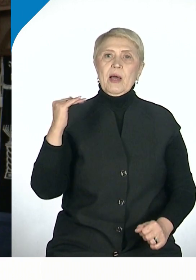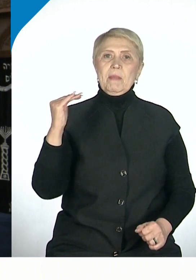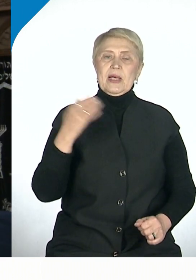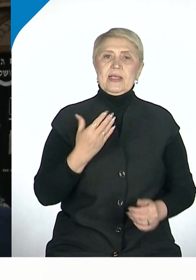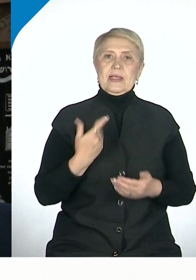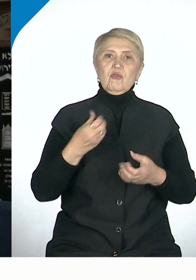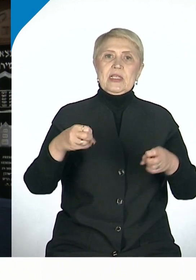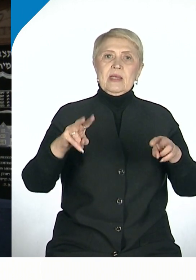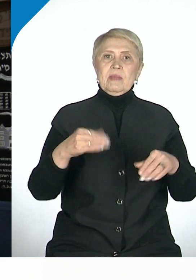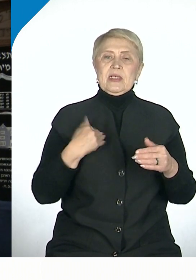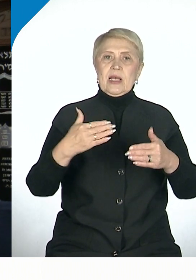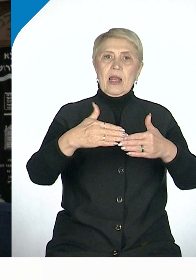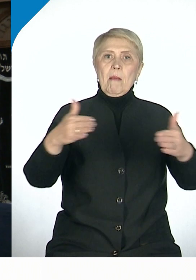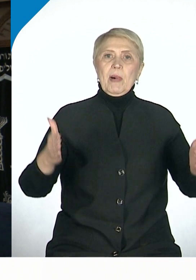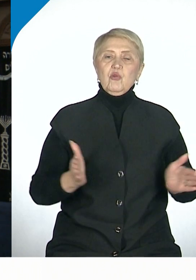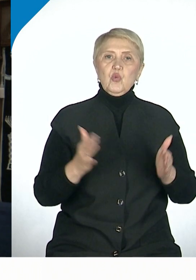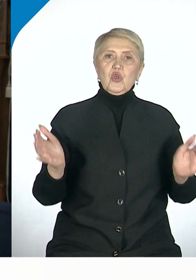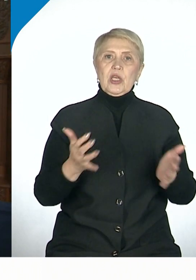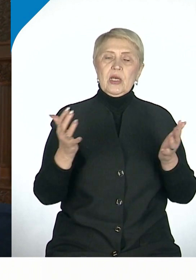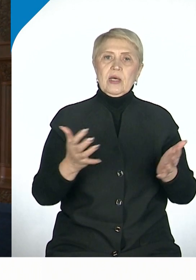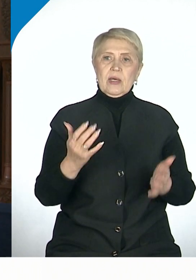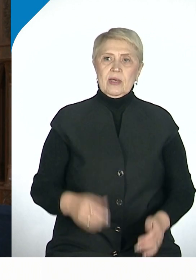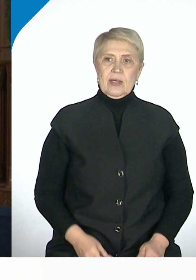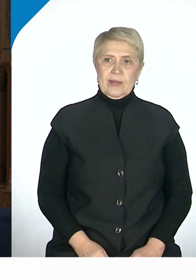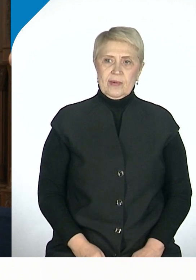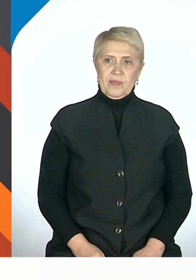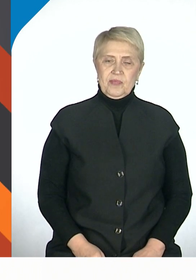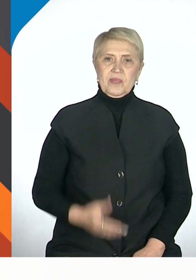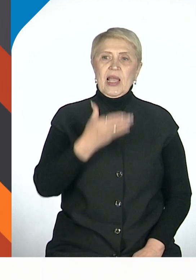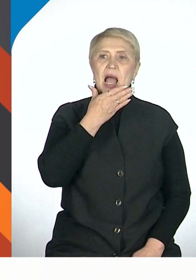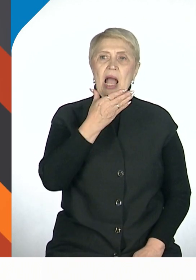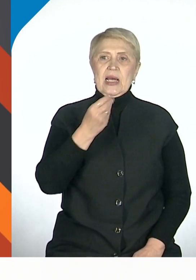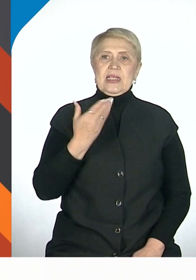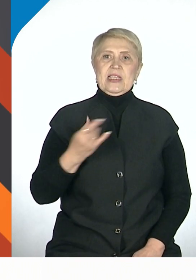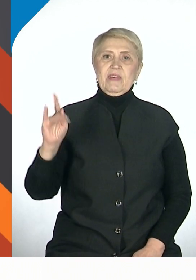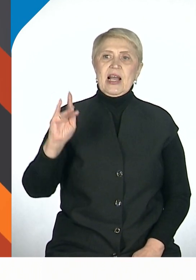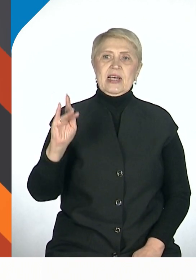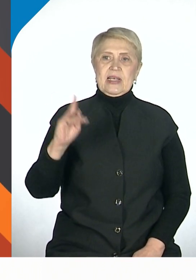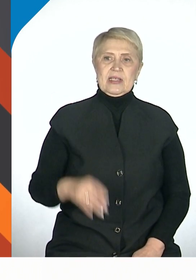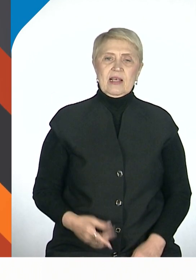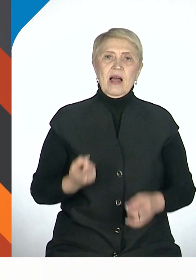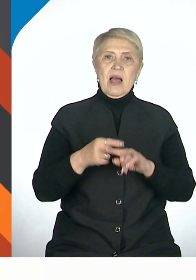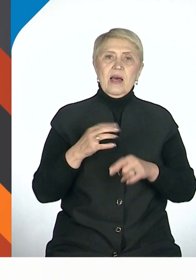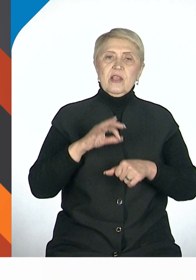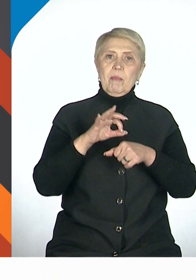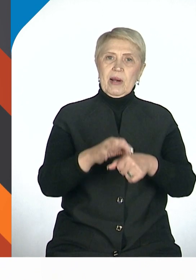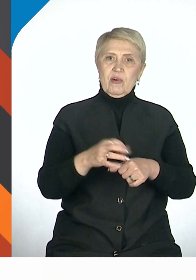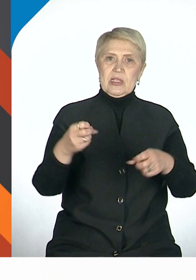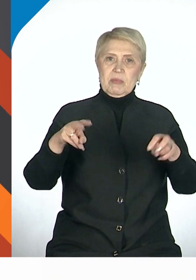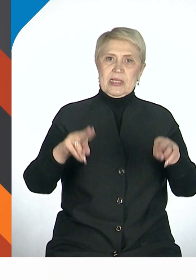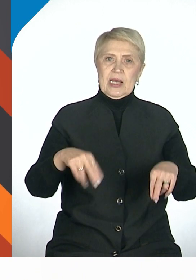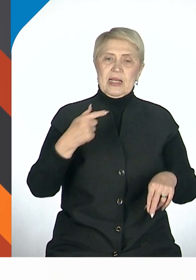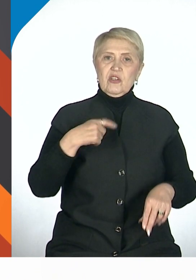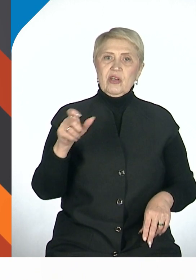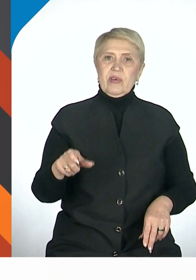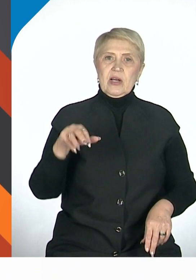подушке, он держит этого младенца во время обрезания. Такое красивое кресло. Брит-мила проводится специальным человеком Маэлем.